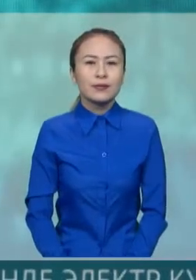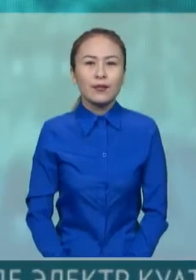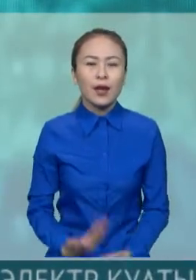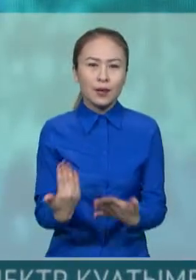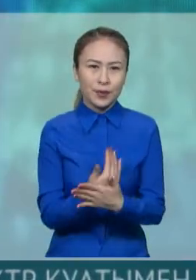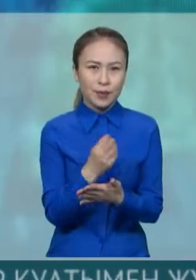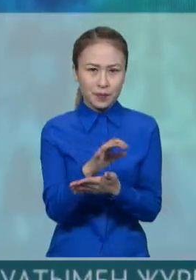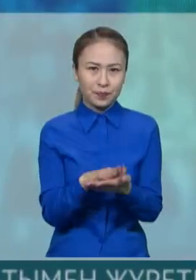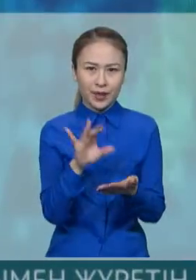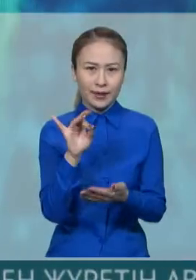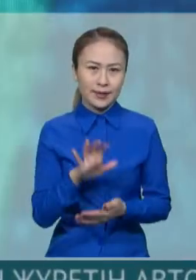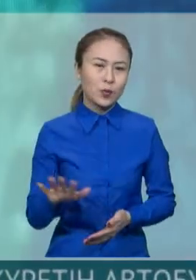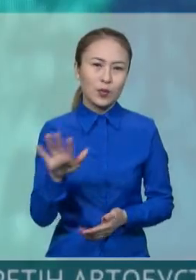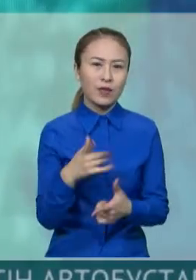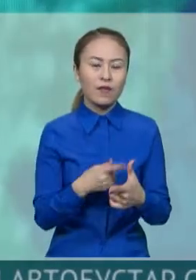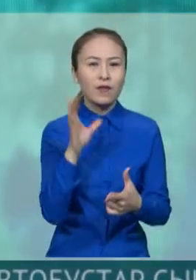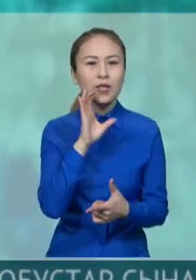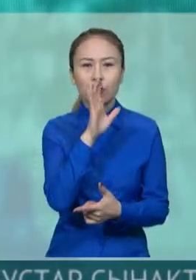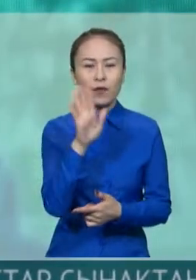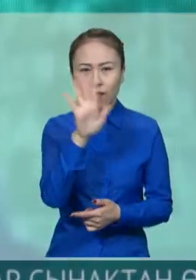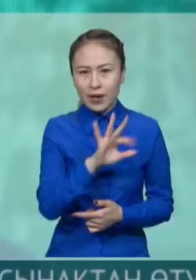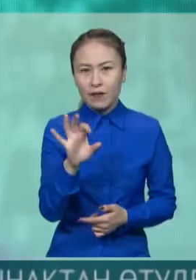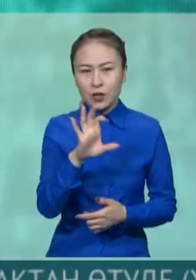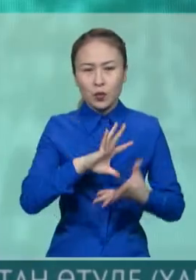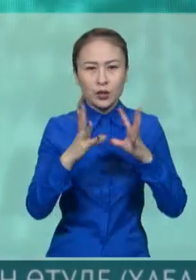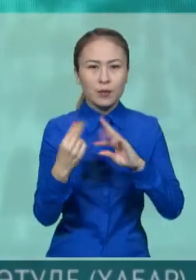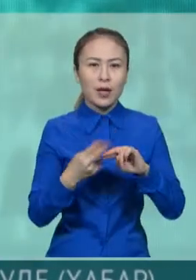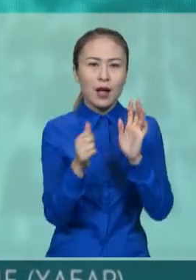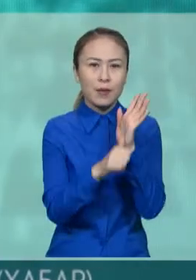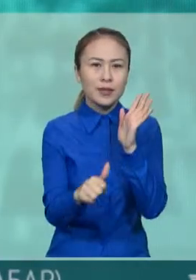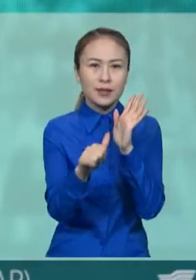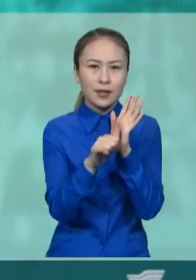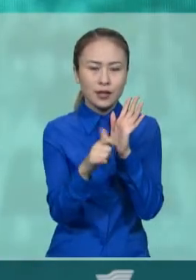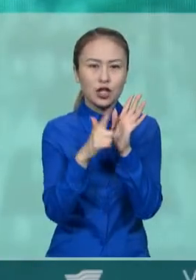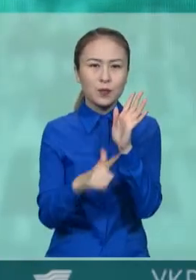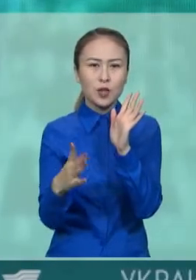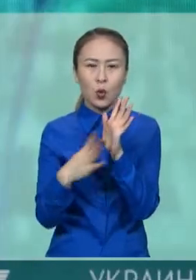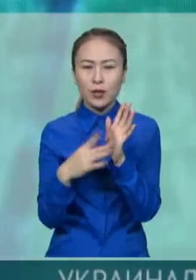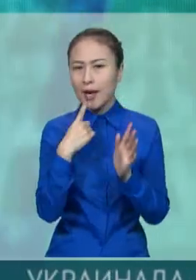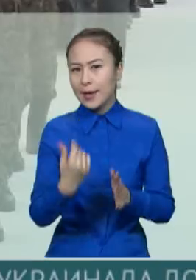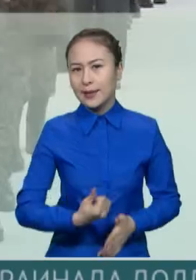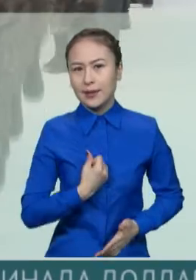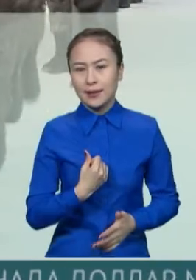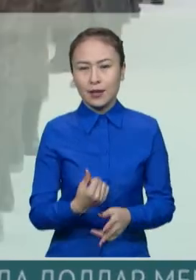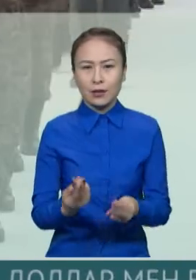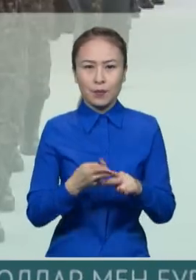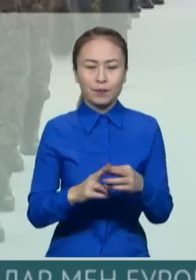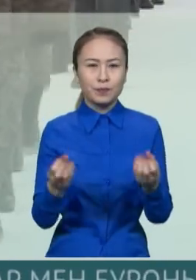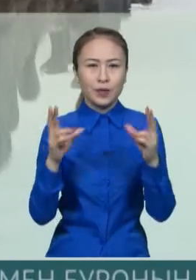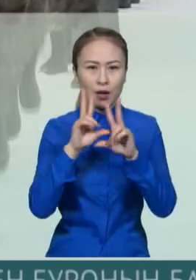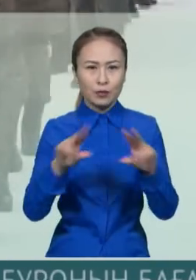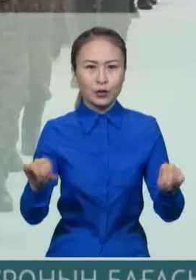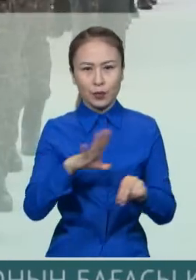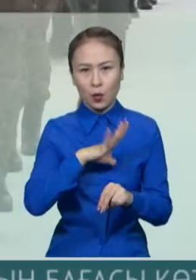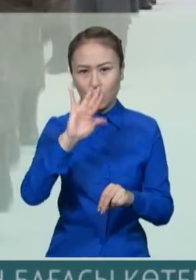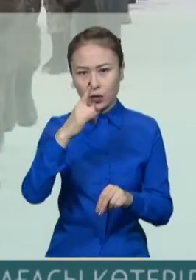Хабарымызды жалғастырайық. Ертіс өңіріндегі Шығыс өңірлік қолбасшылығының 66-79 әскери бөлімінде салтанатты ант беру шарасы өтті.